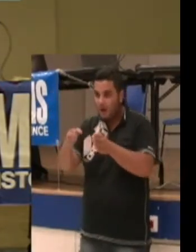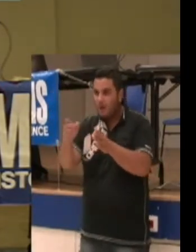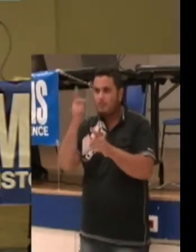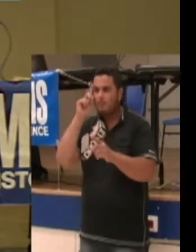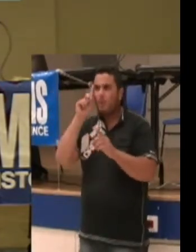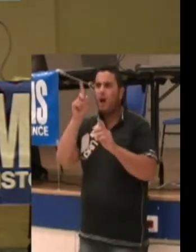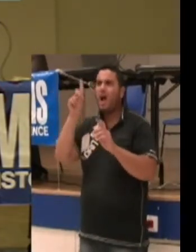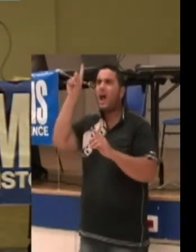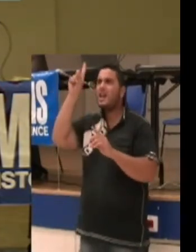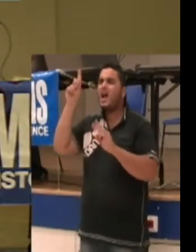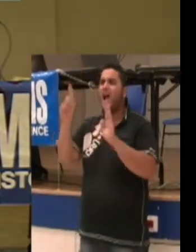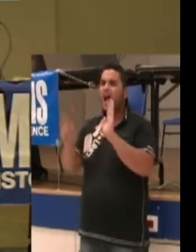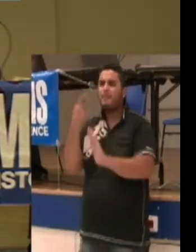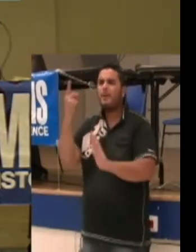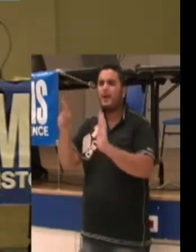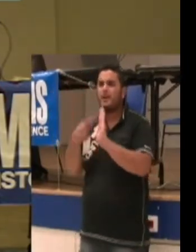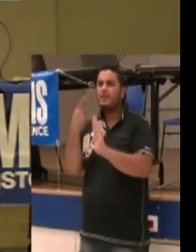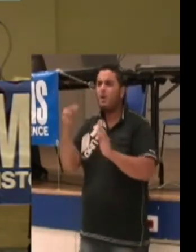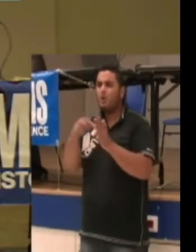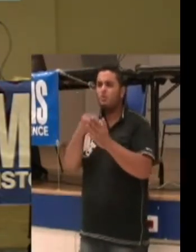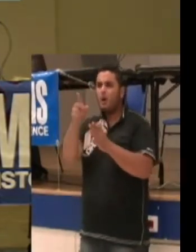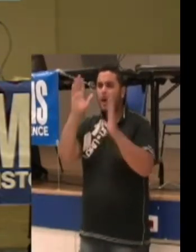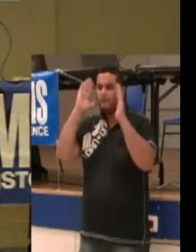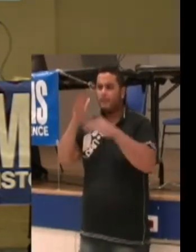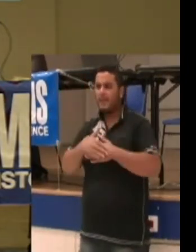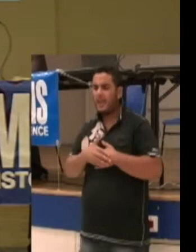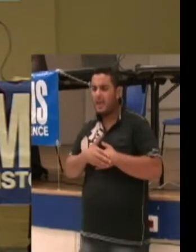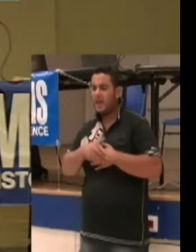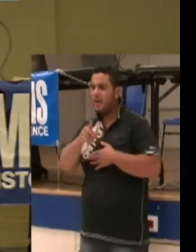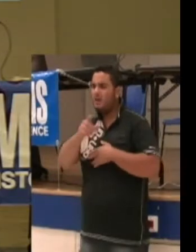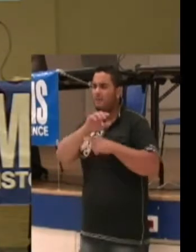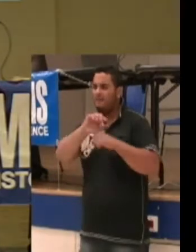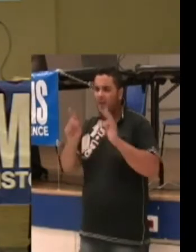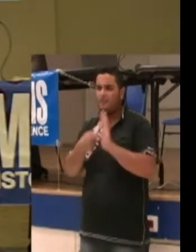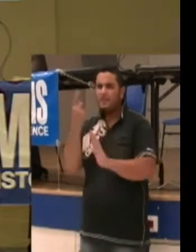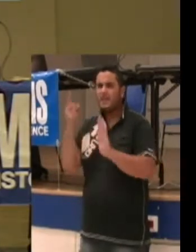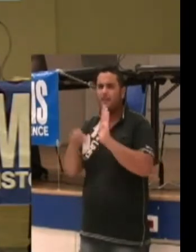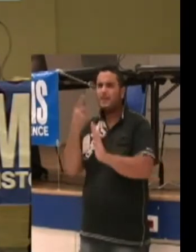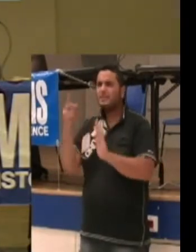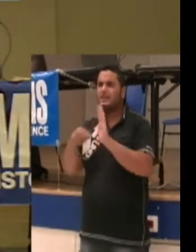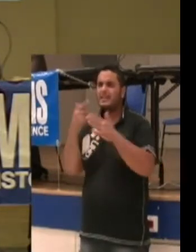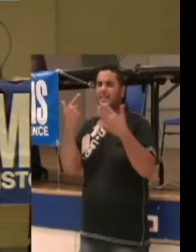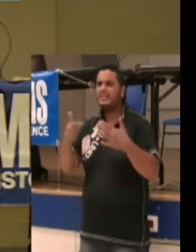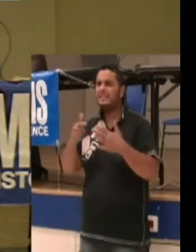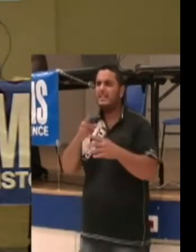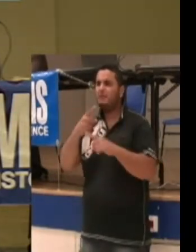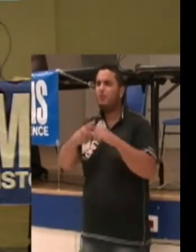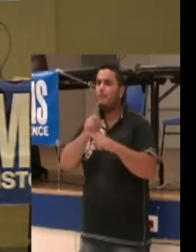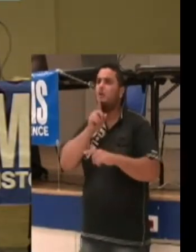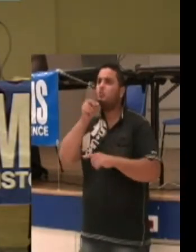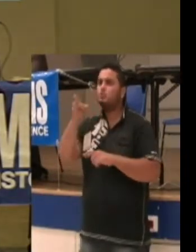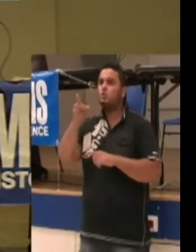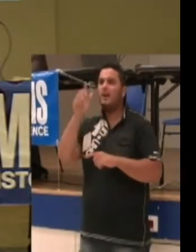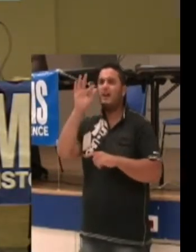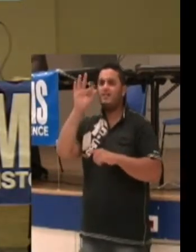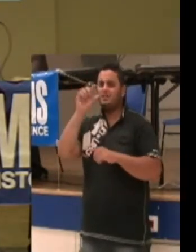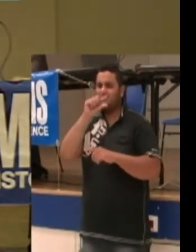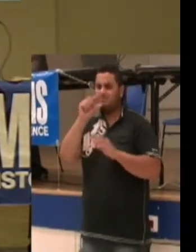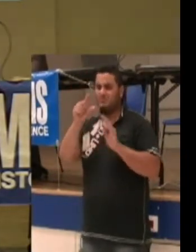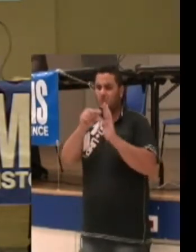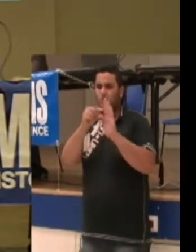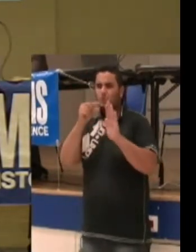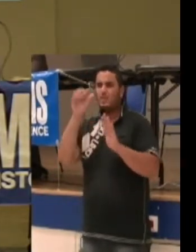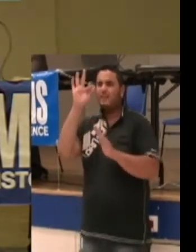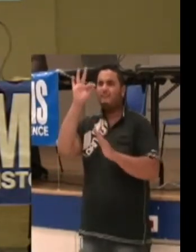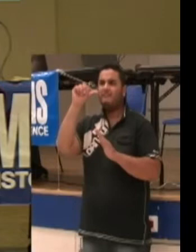Surat al-Fatiha à chaque prière ? Vous la lisez, on la lit 17 fois minimum par jour. 17 fois on lit